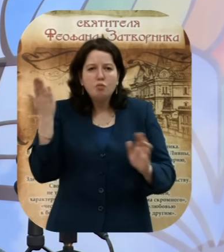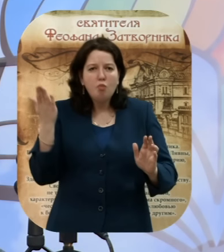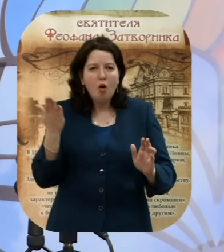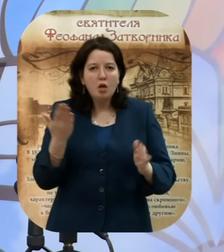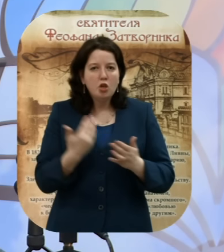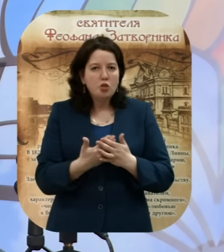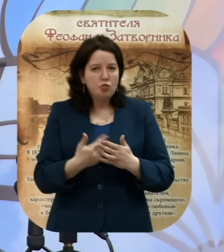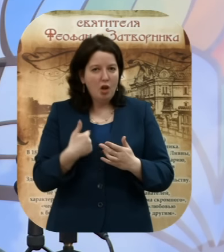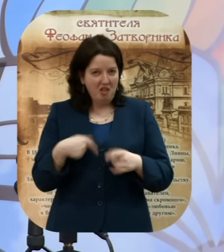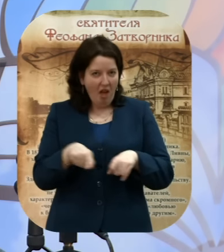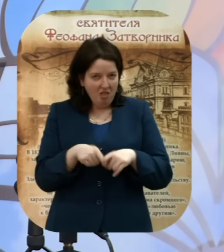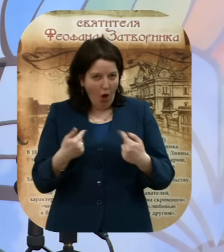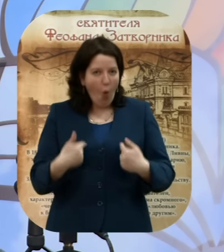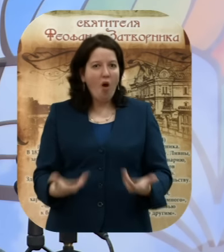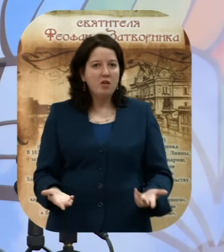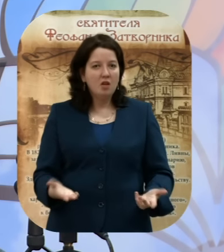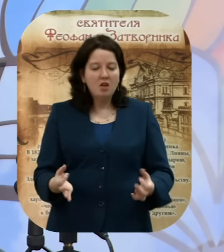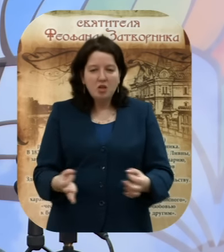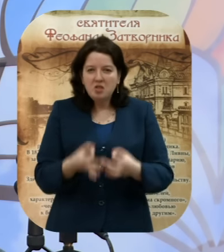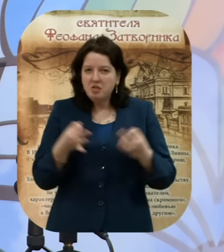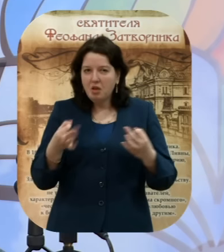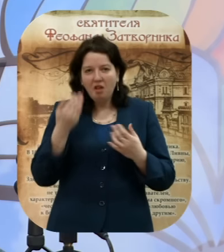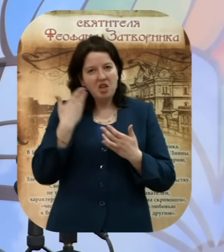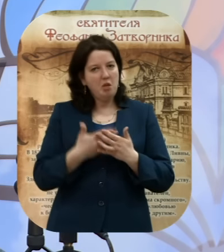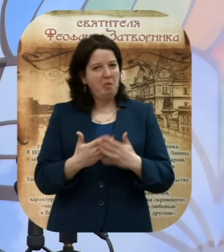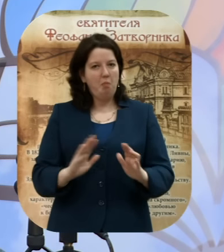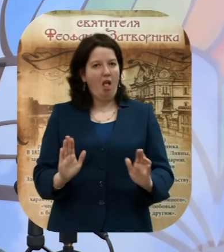такой? Никогда не предполагал.